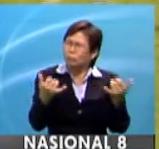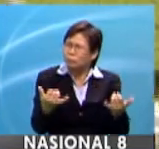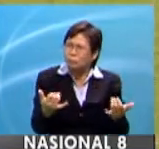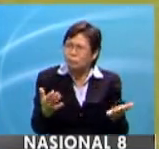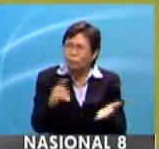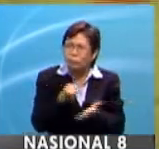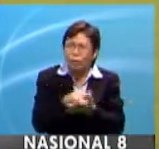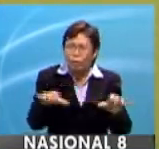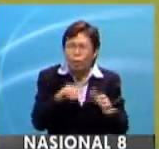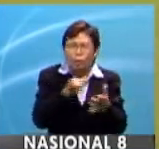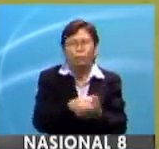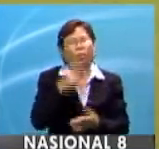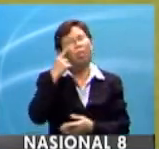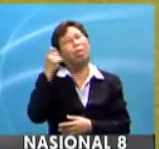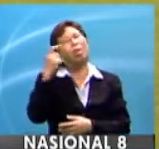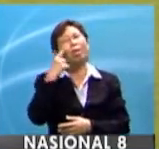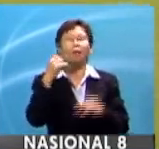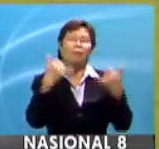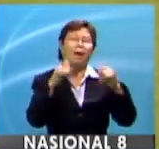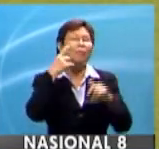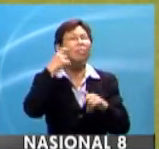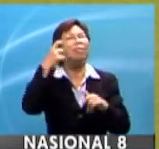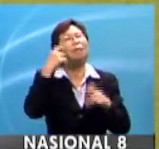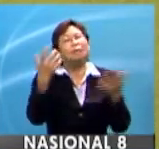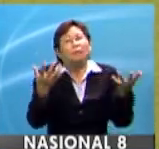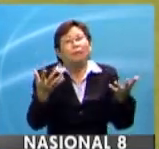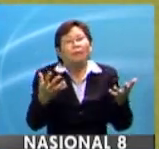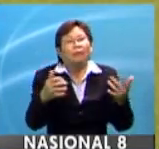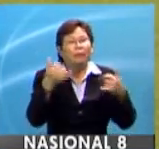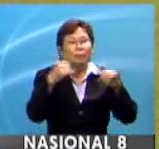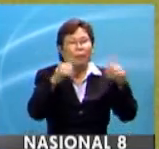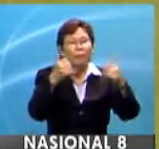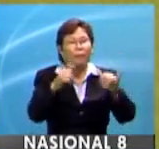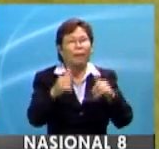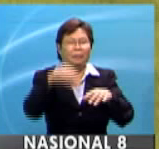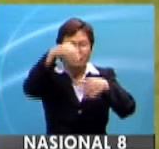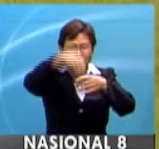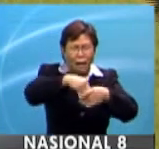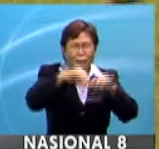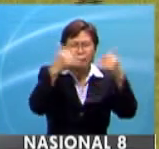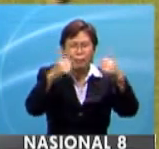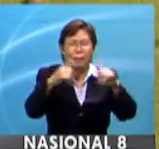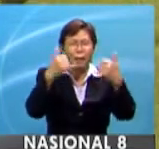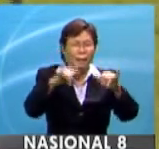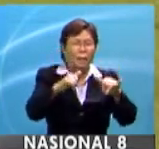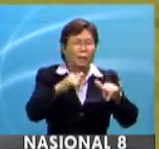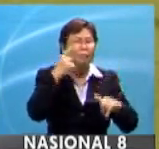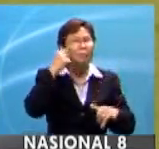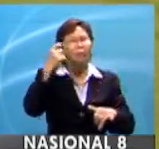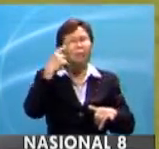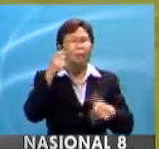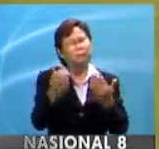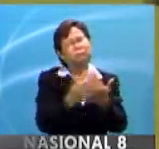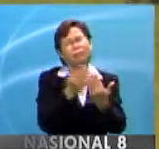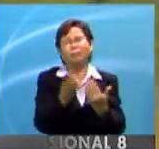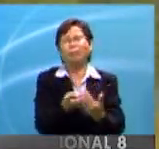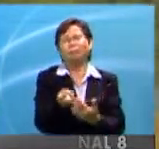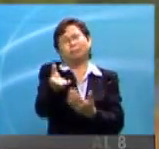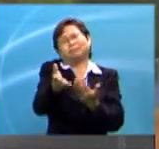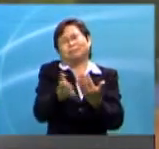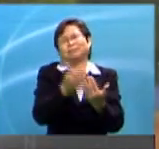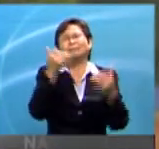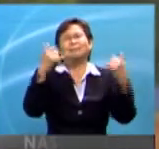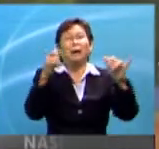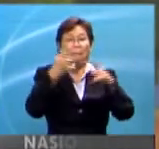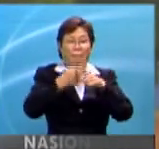ada sedang apa permainan dalam dalam permainan masih ambil mudah